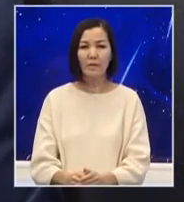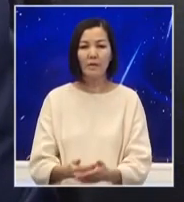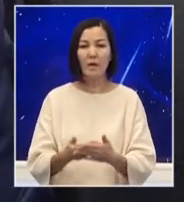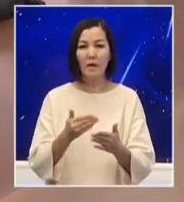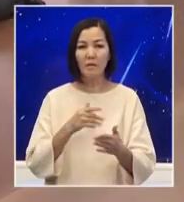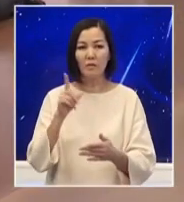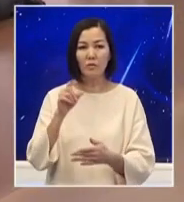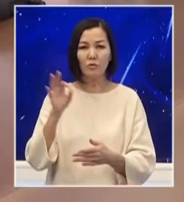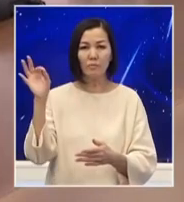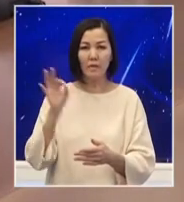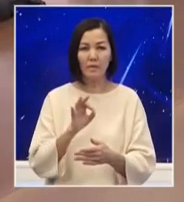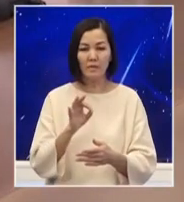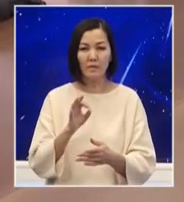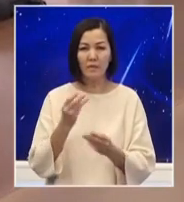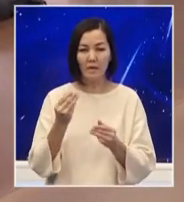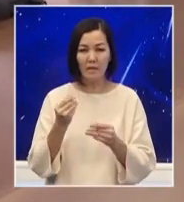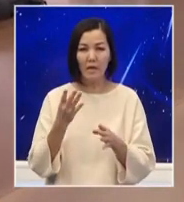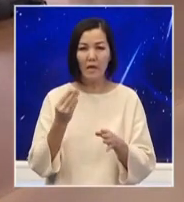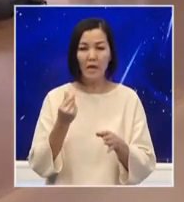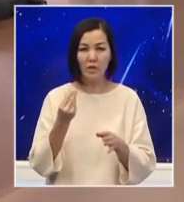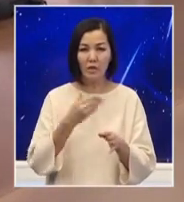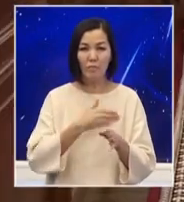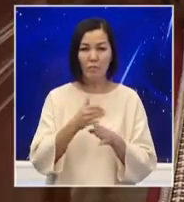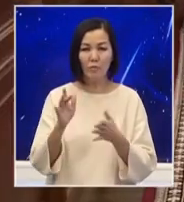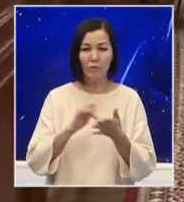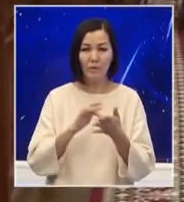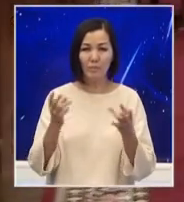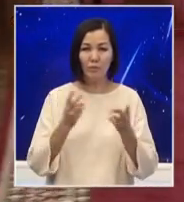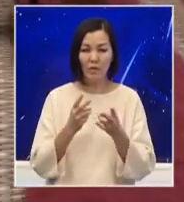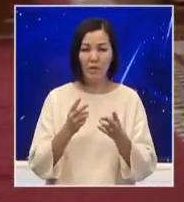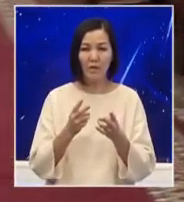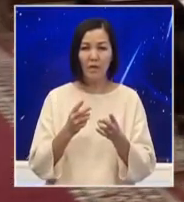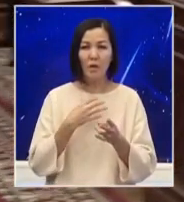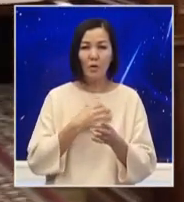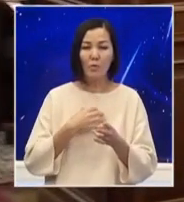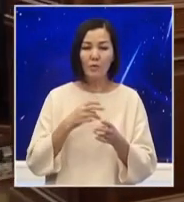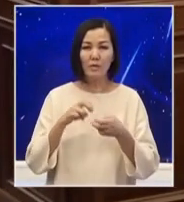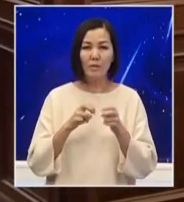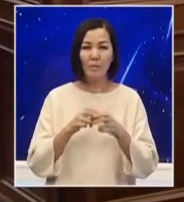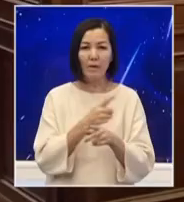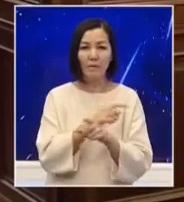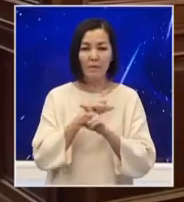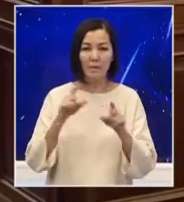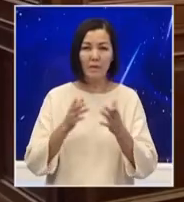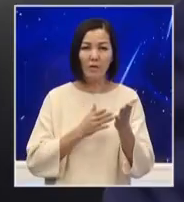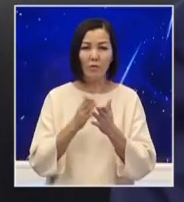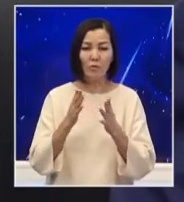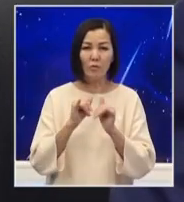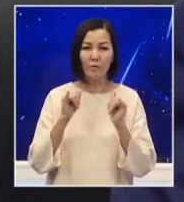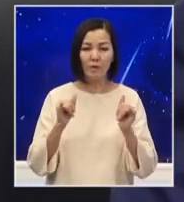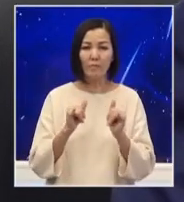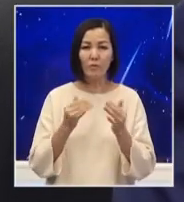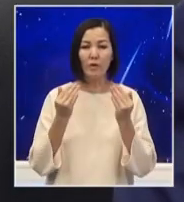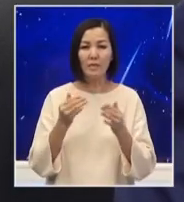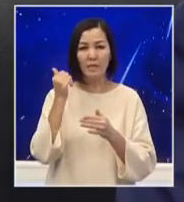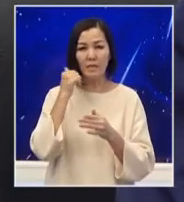дедіңдер, тогда еще раз заложите, еще раз посчитайте. Аймақтағы өзекті мәселе медициналық инфрақұрылымды дамыту. Қаскелең қаласында